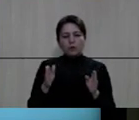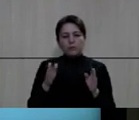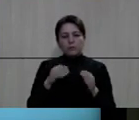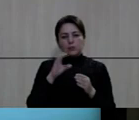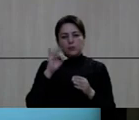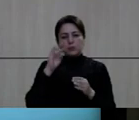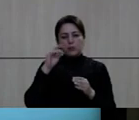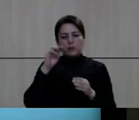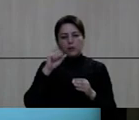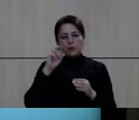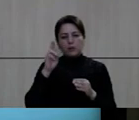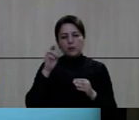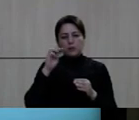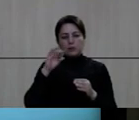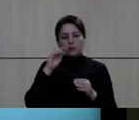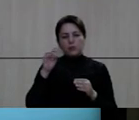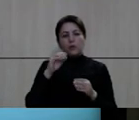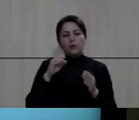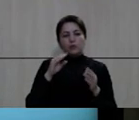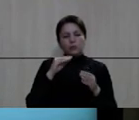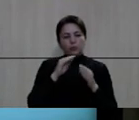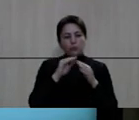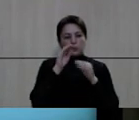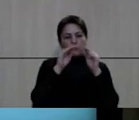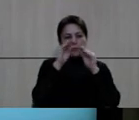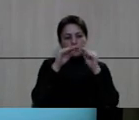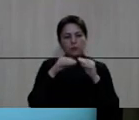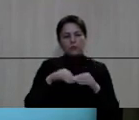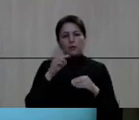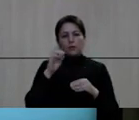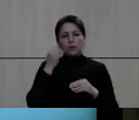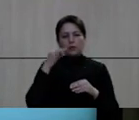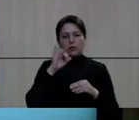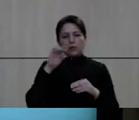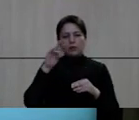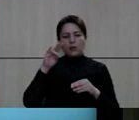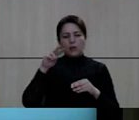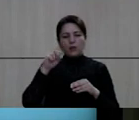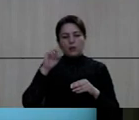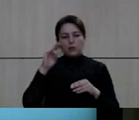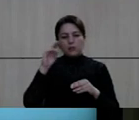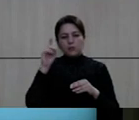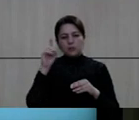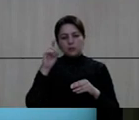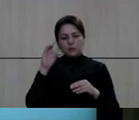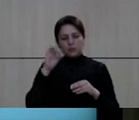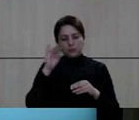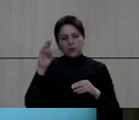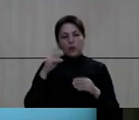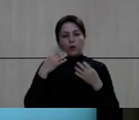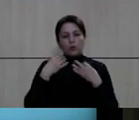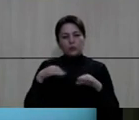sintaktik tuzilmalarda, ya'ni tayinlansin, ozod qilinsin kabi birikmalardan foydalanish